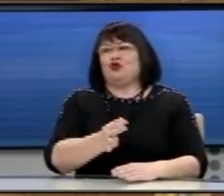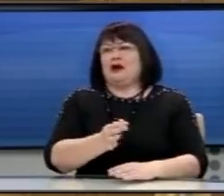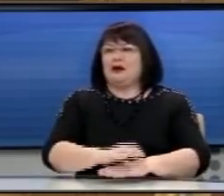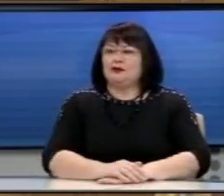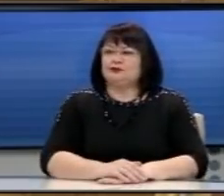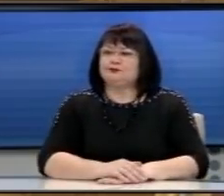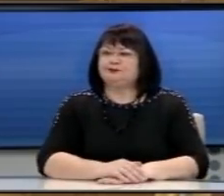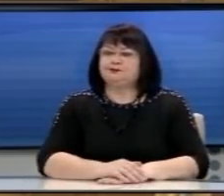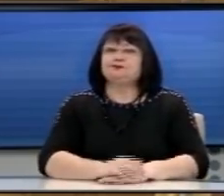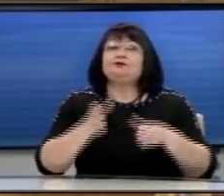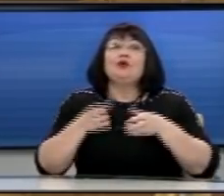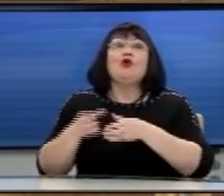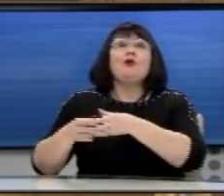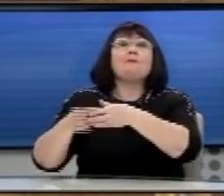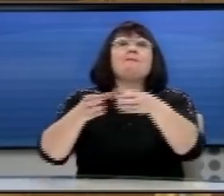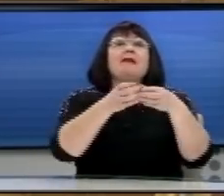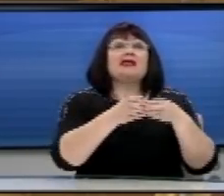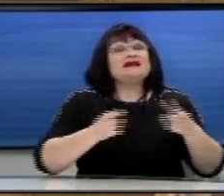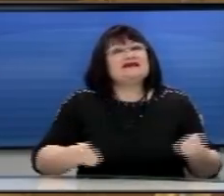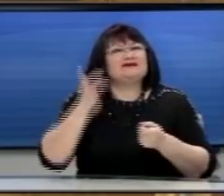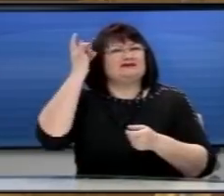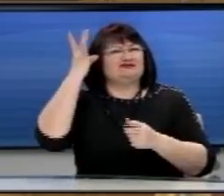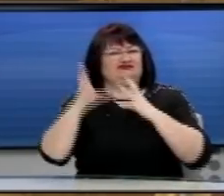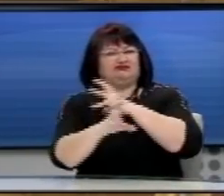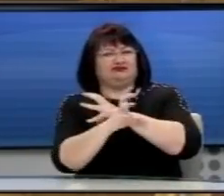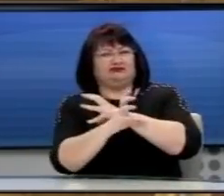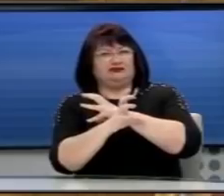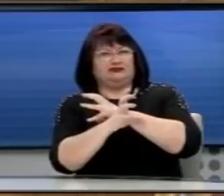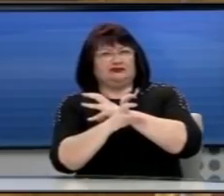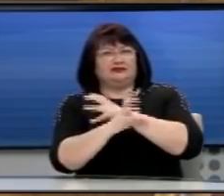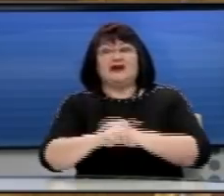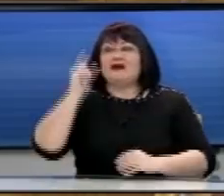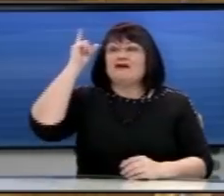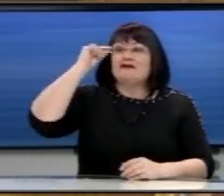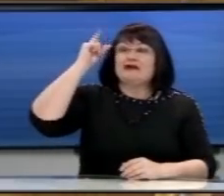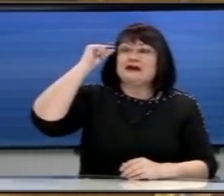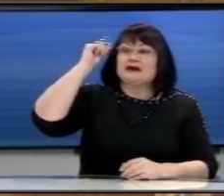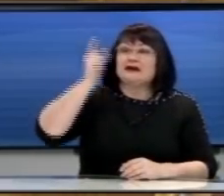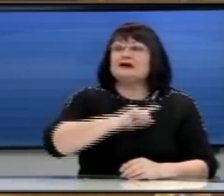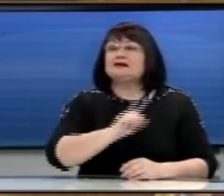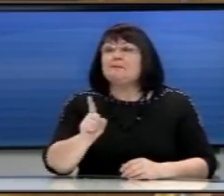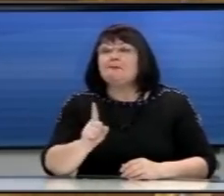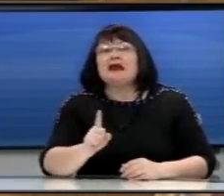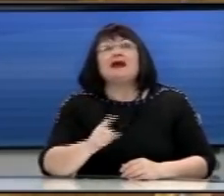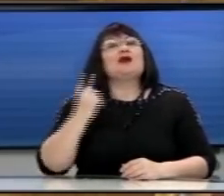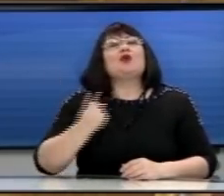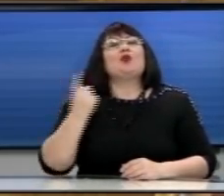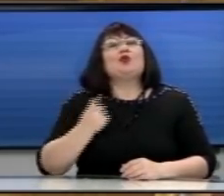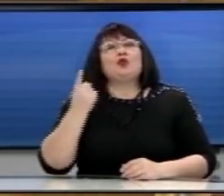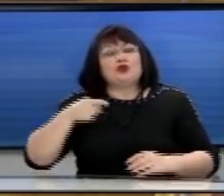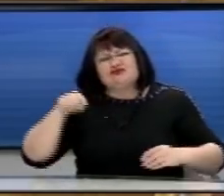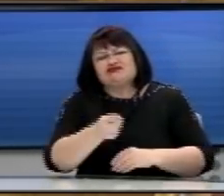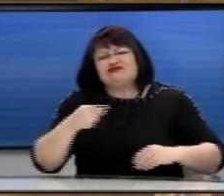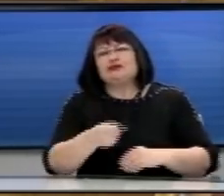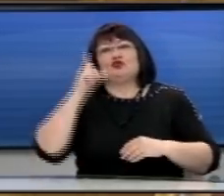διάφορες ομάδες που οι ενέργειές τους εχθρεύονται το φοιτητικό κίνημα και πολύ συχνά το